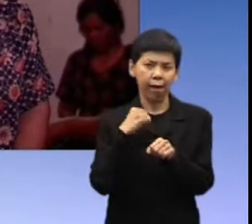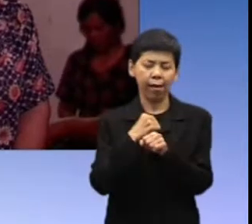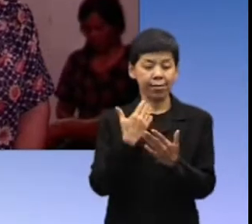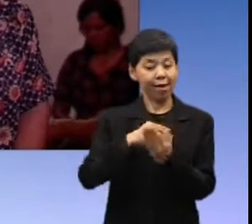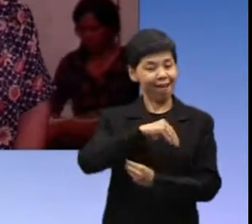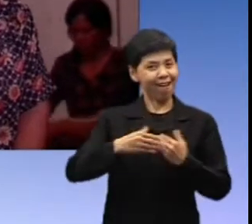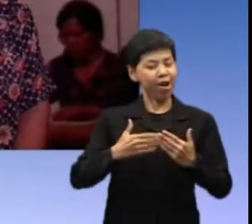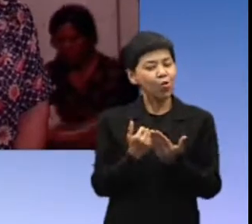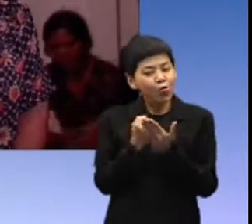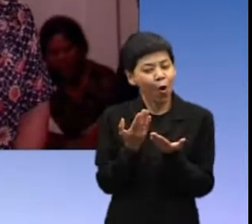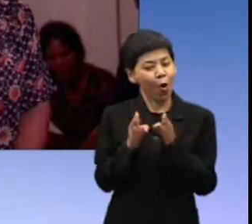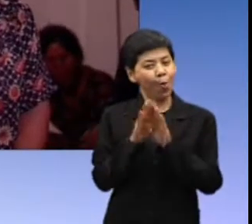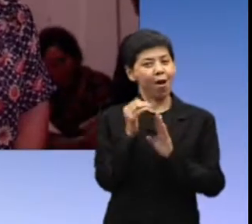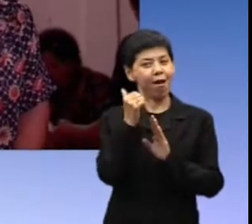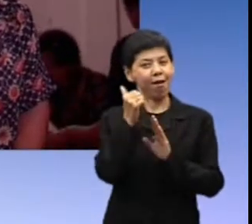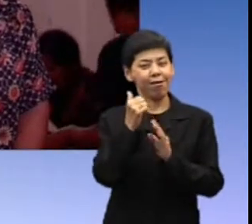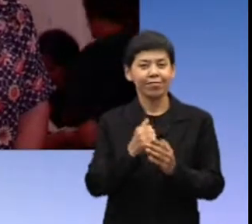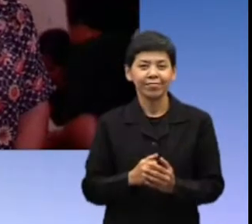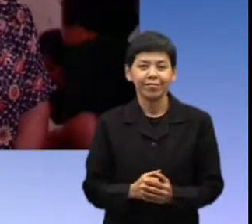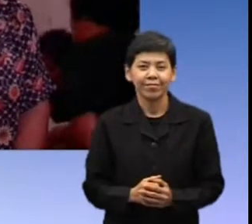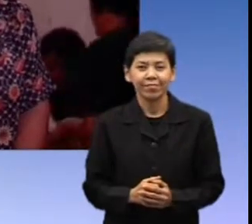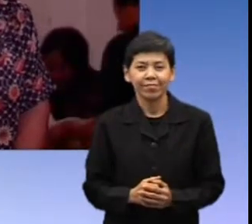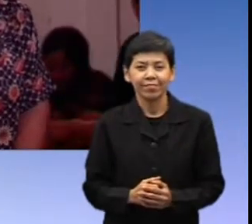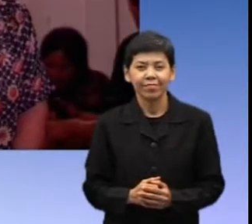ามาเป็นรายได้ช่วยครอบครัวอีกทางนึงนะคะ